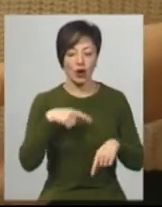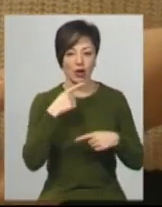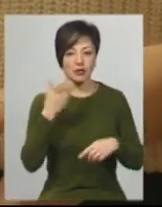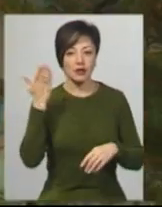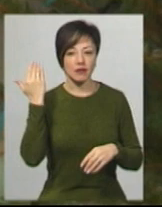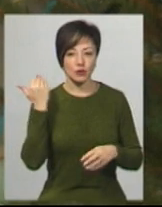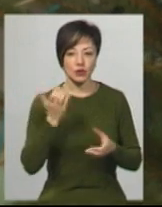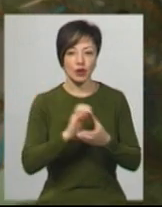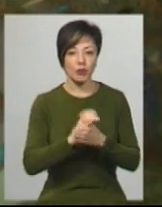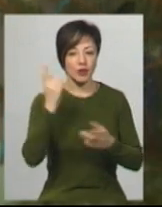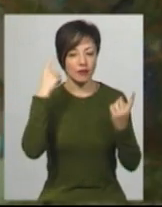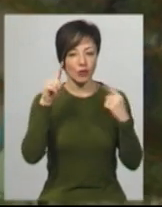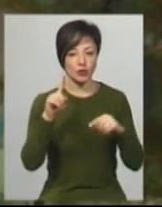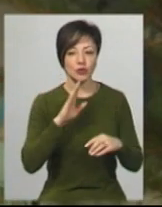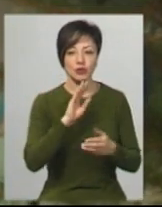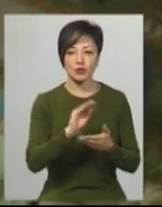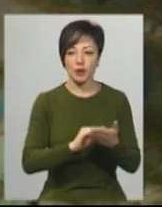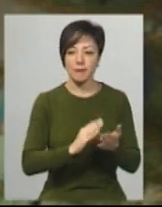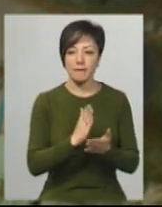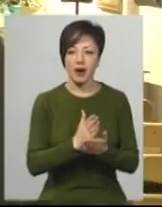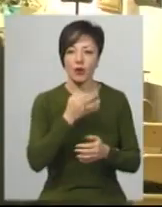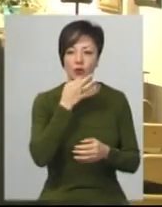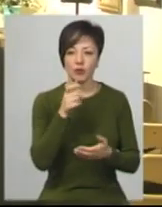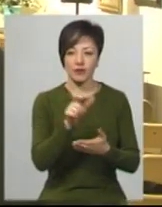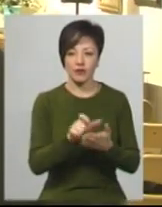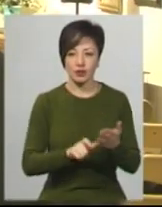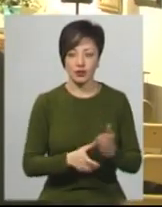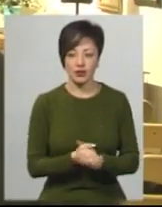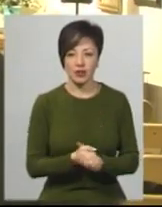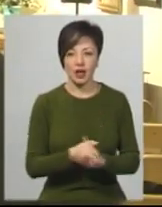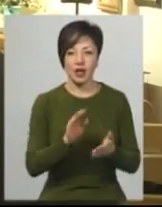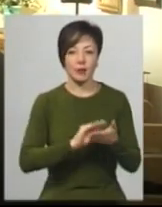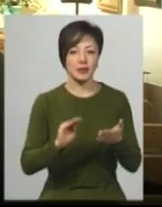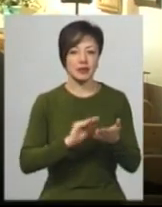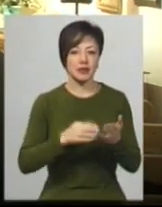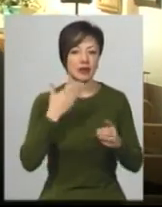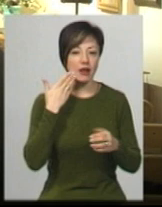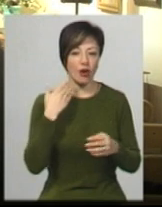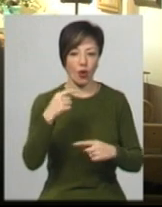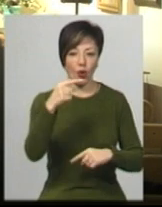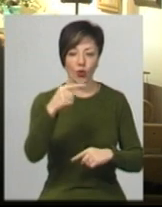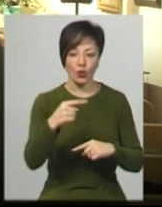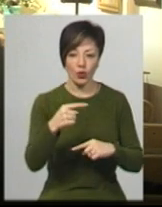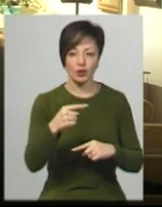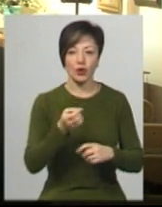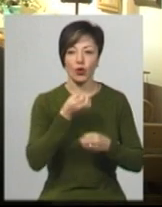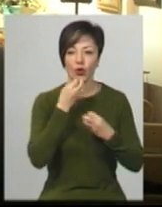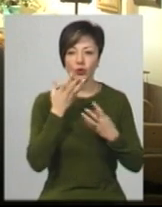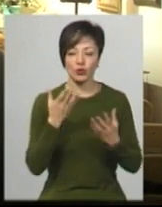давно знайомий з творчістю поетеси і навіть має улюблений її вірш. Вони написані дуже легко, вони короткі, дуже